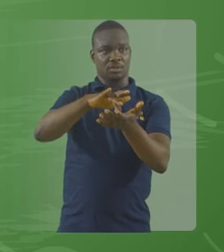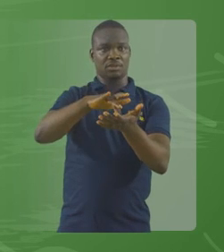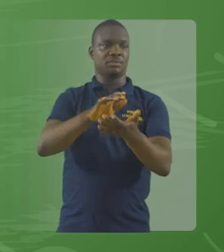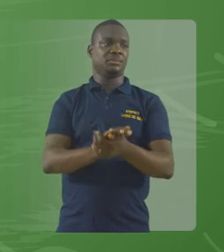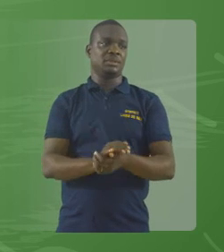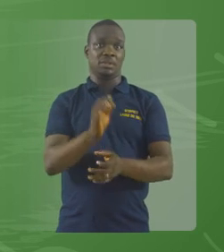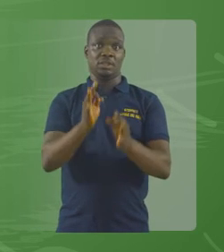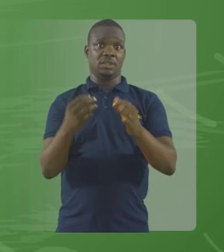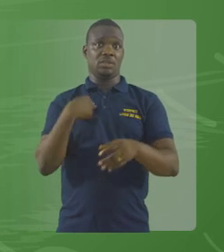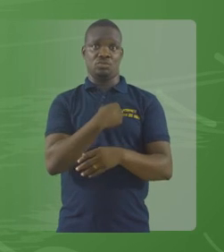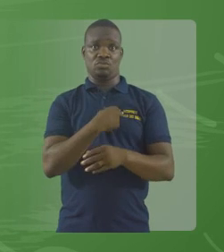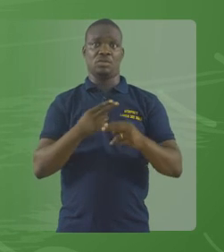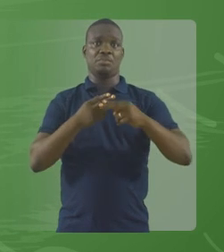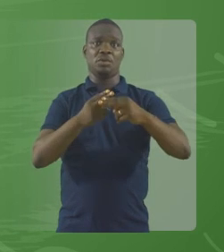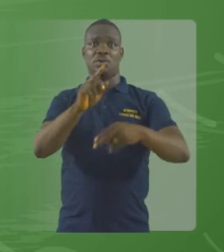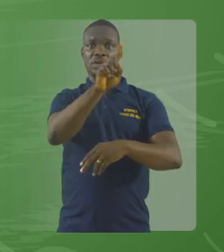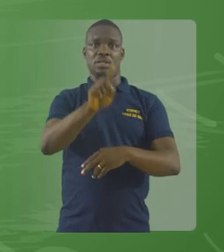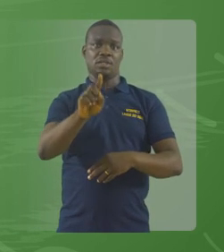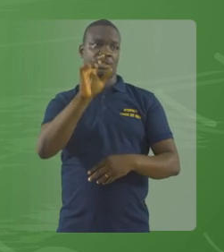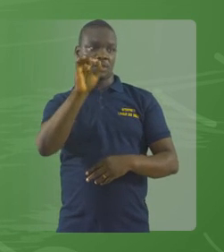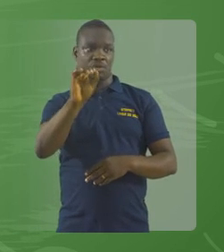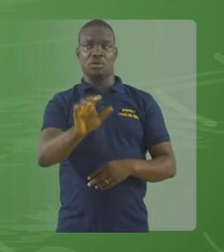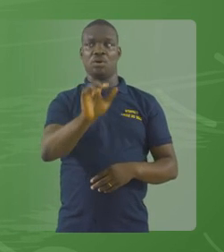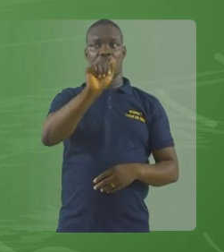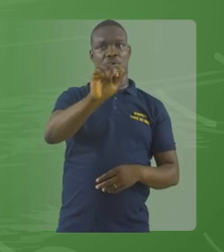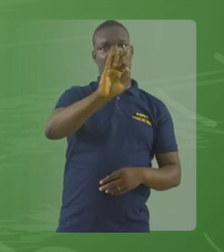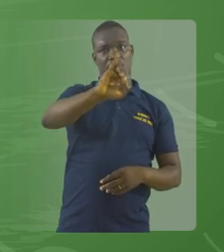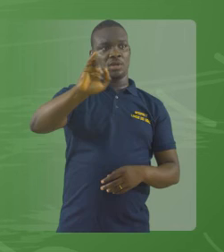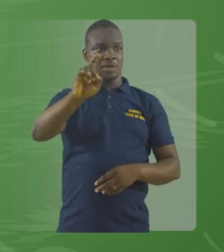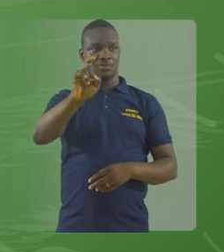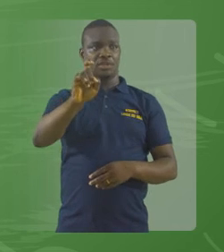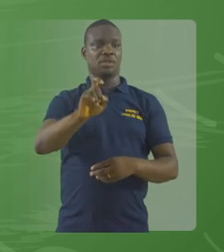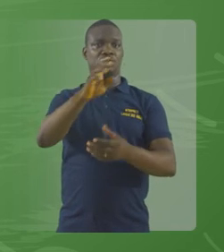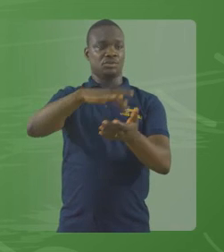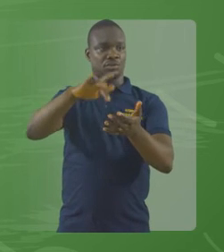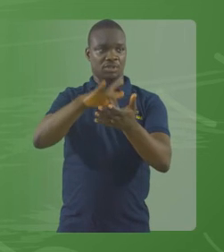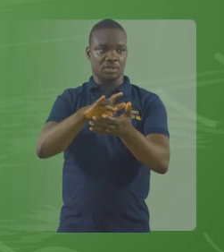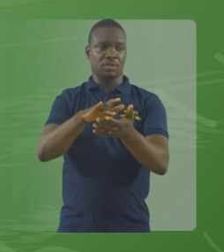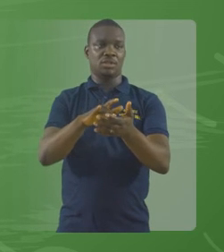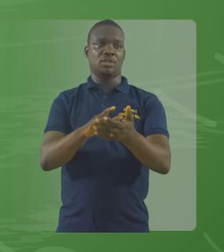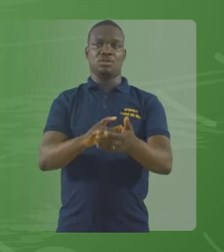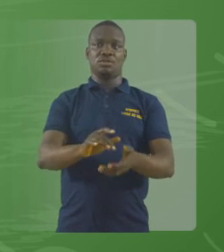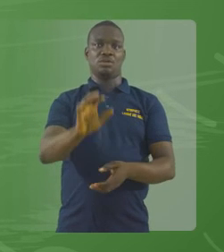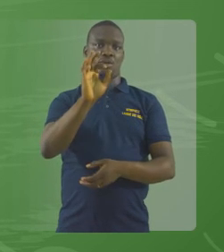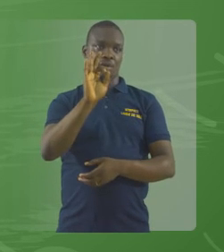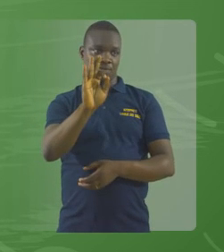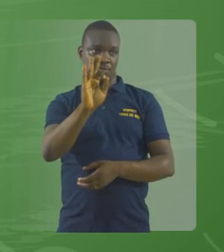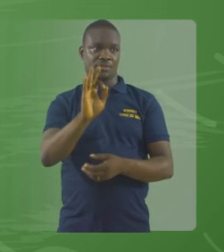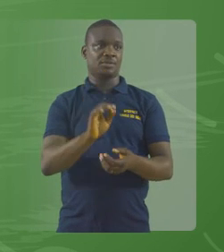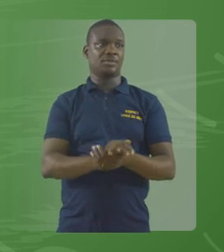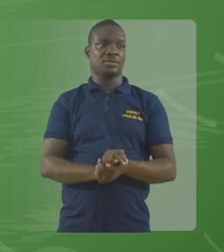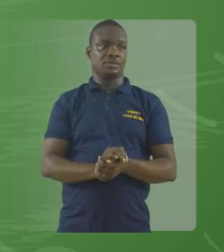Si nous appelons Z0 la fixe du centre de F, alors Z0 va être